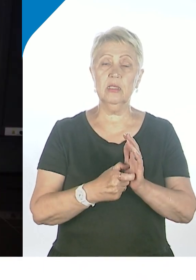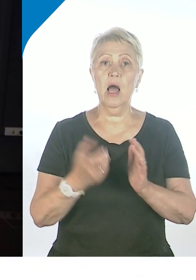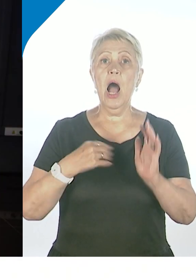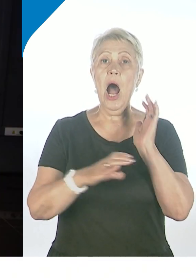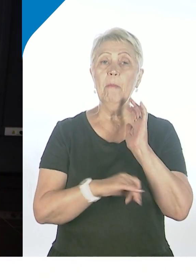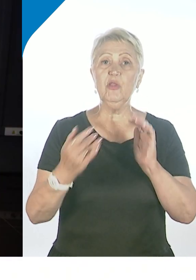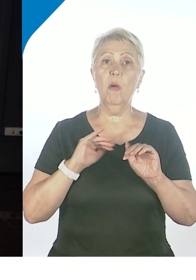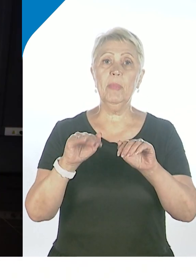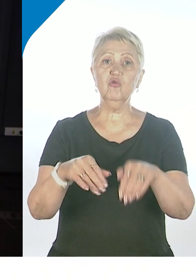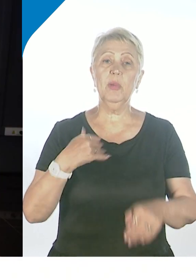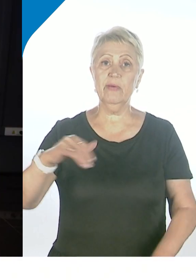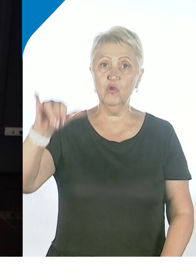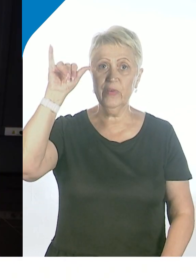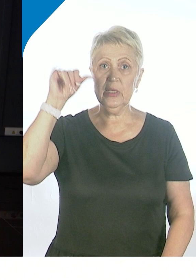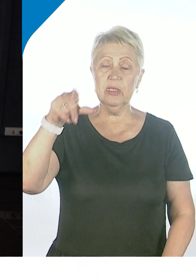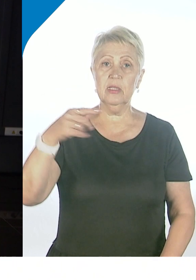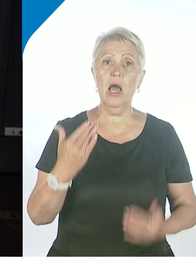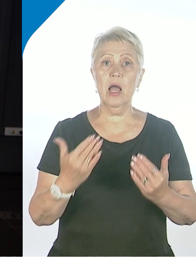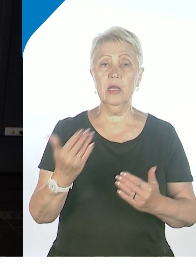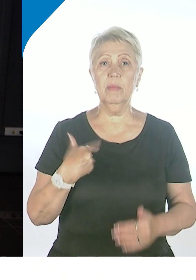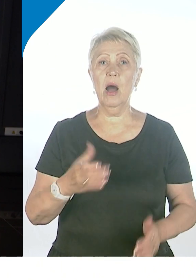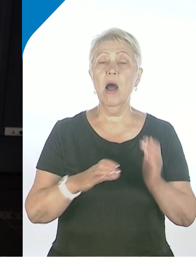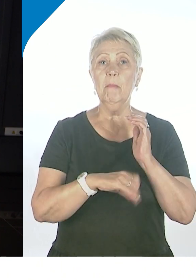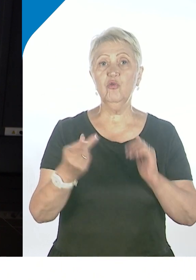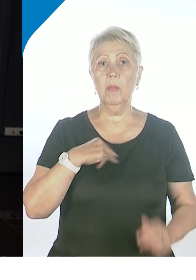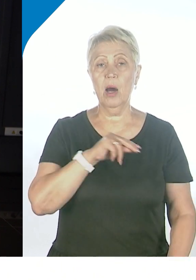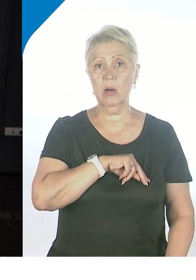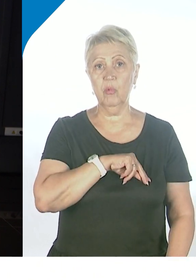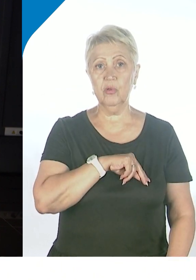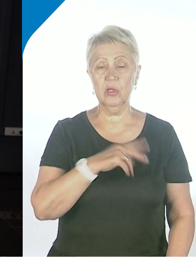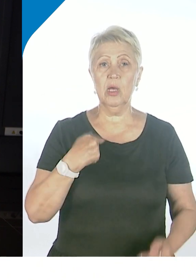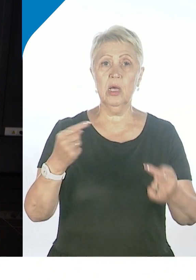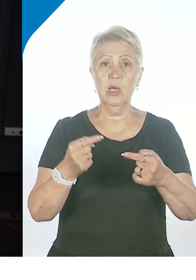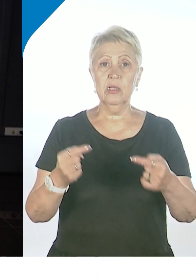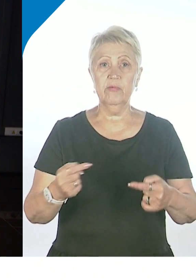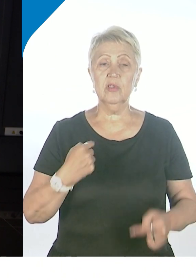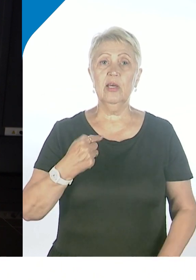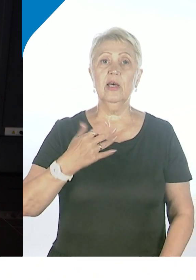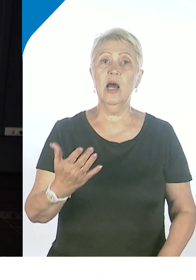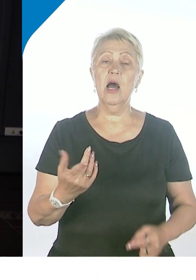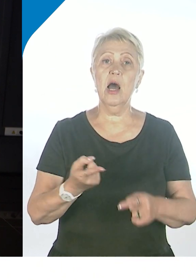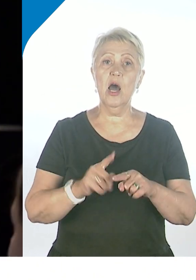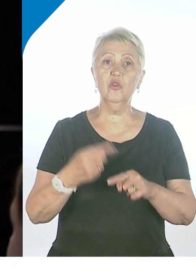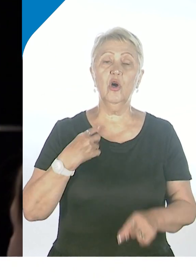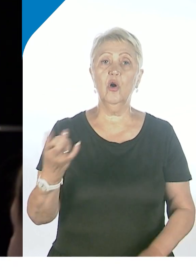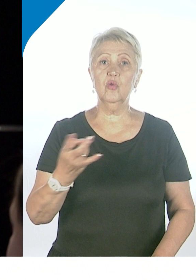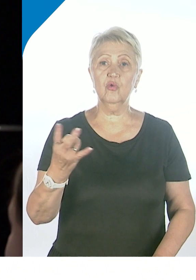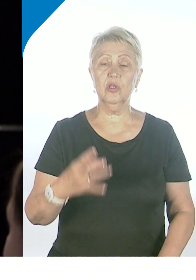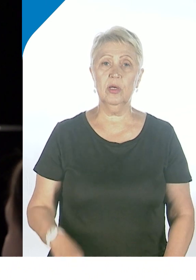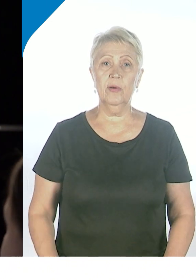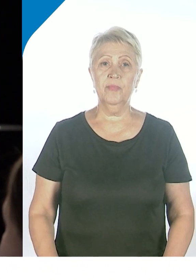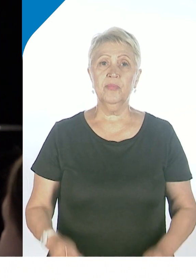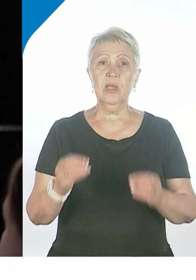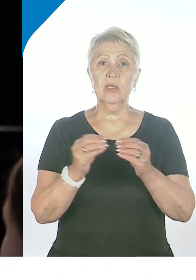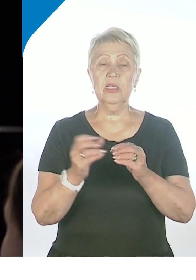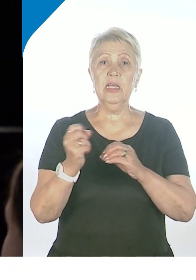университет, либо уже работать. То есть, соответственно, я считаю, что нужно, наверное, 10, 11, 12 лет